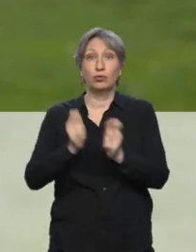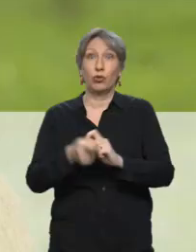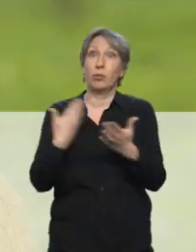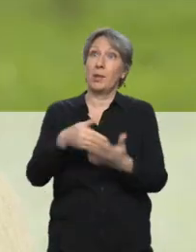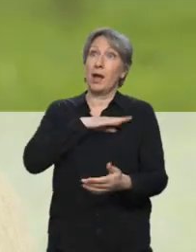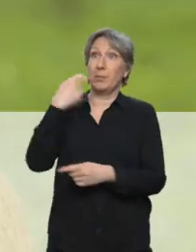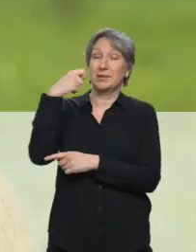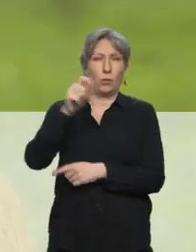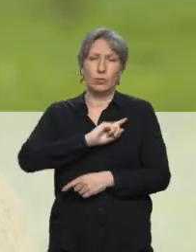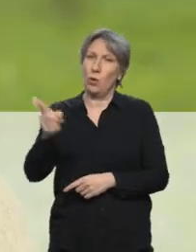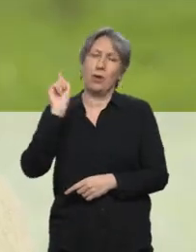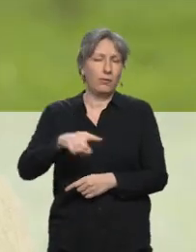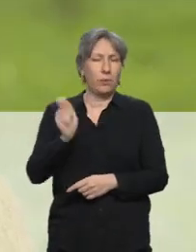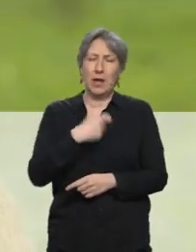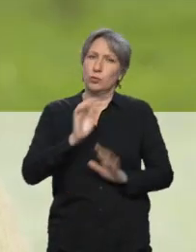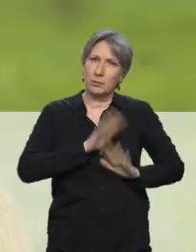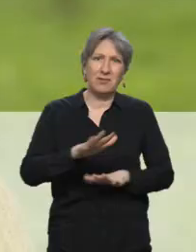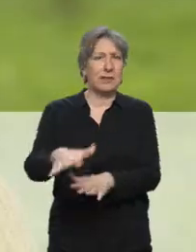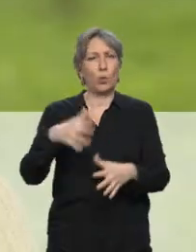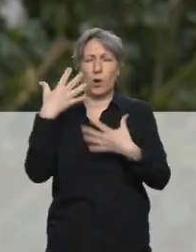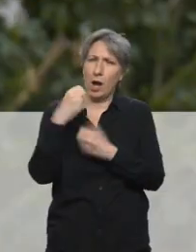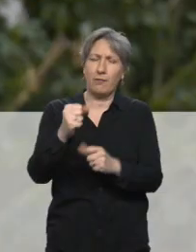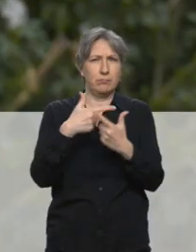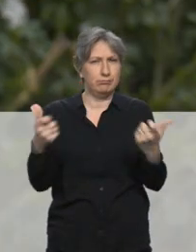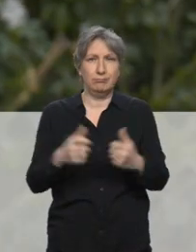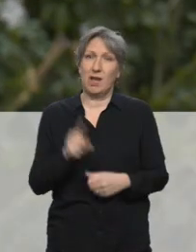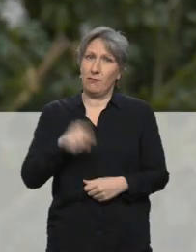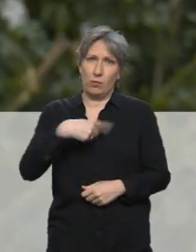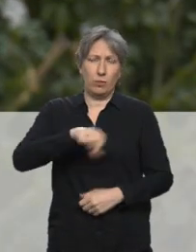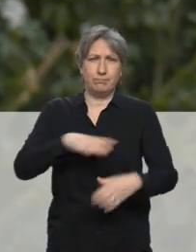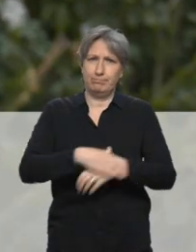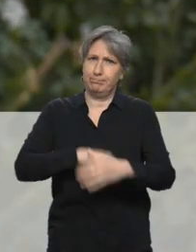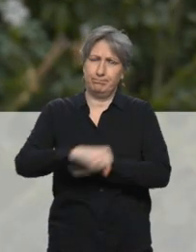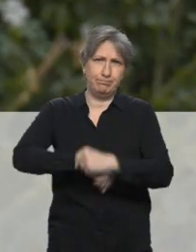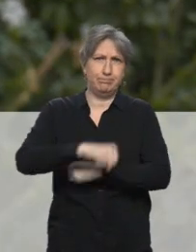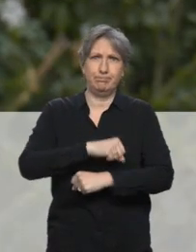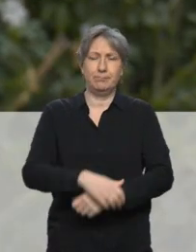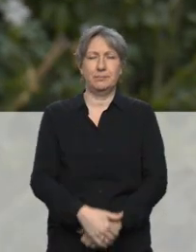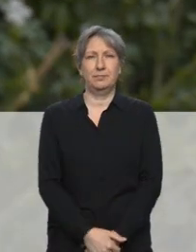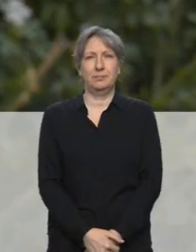président. On ne pourra pas faire sans grève et sans manif. Il faut qu'on prenne nos affaires en main.